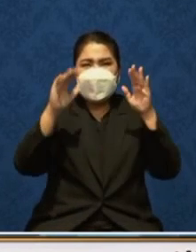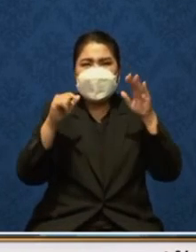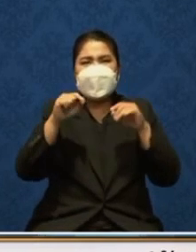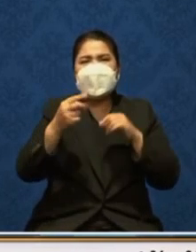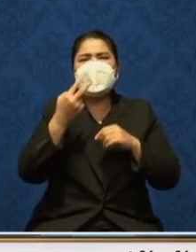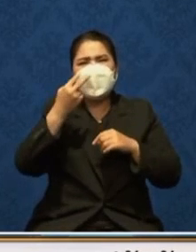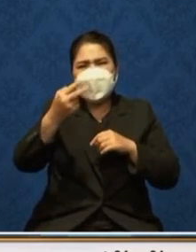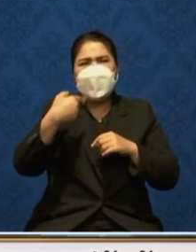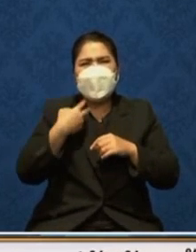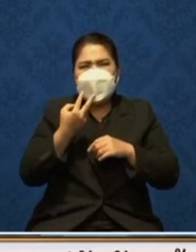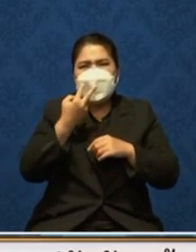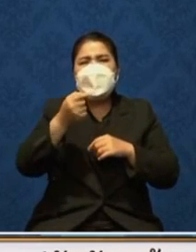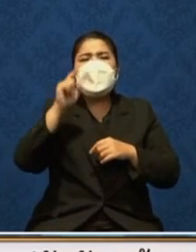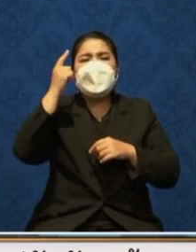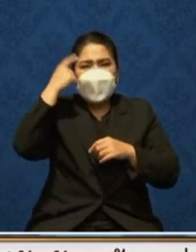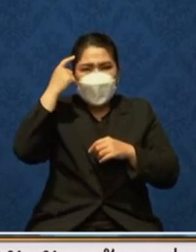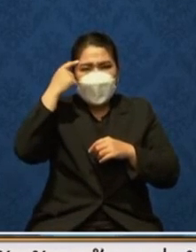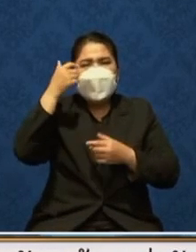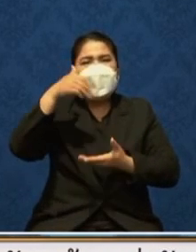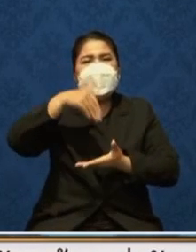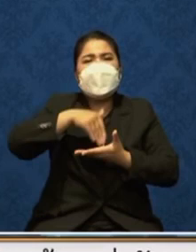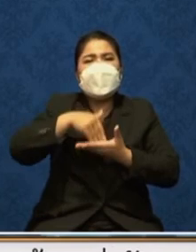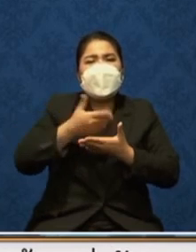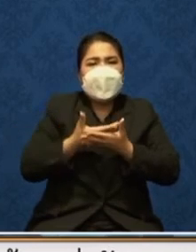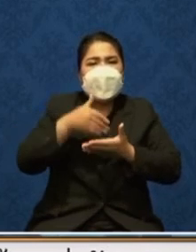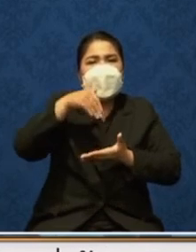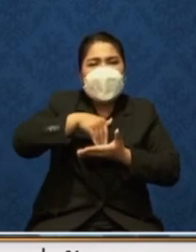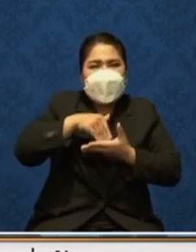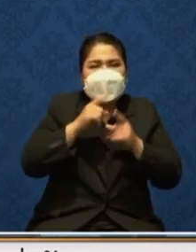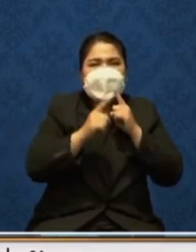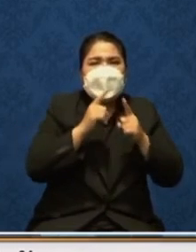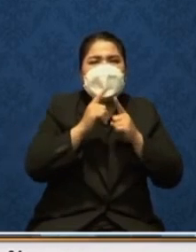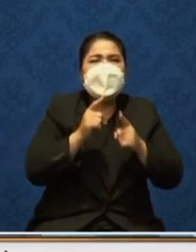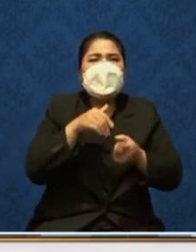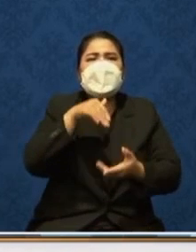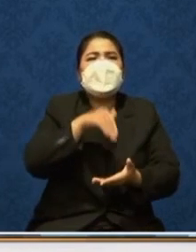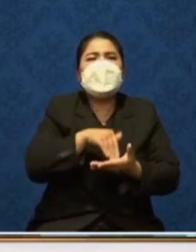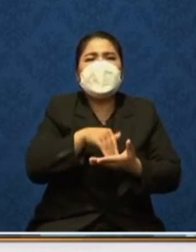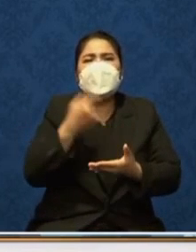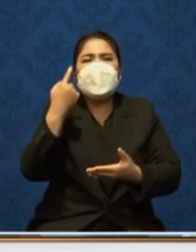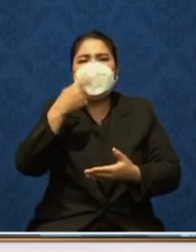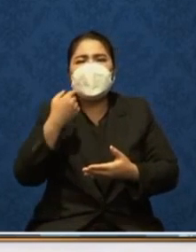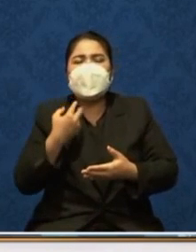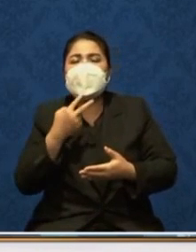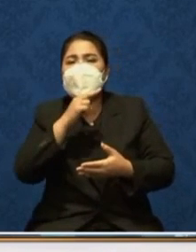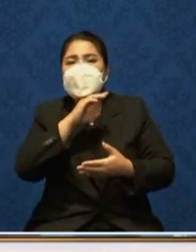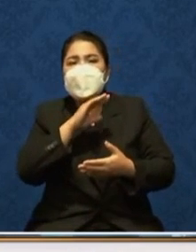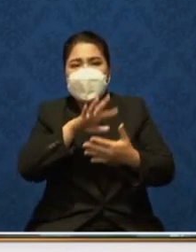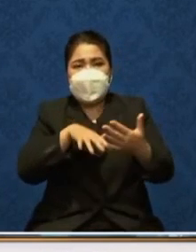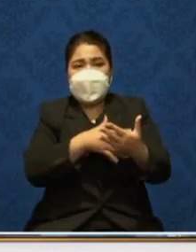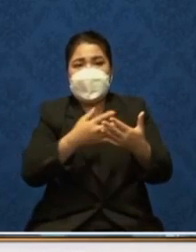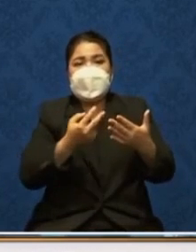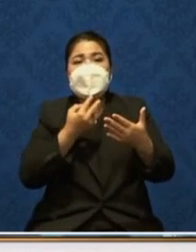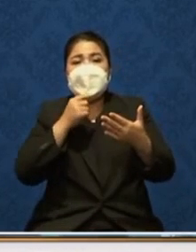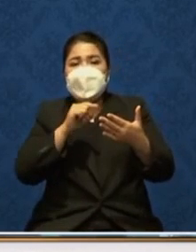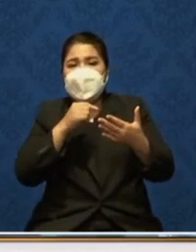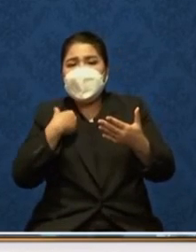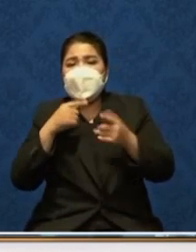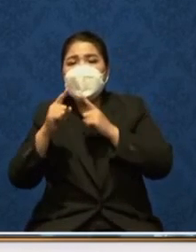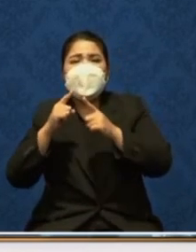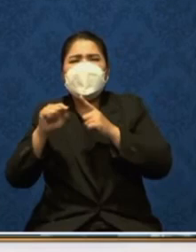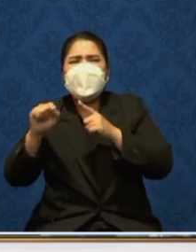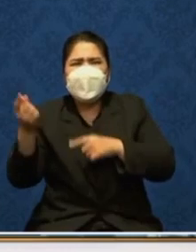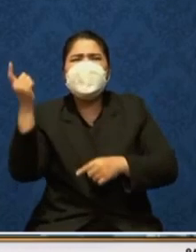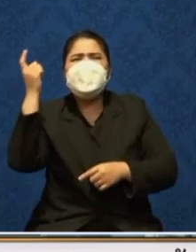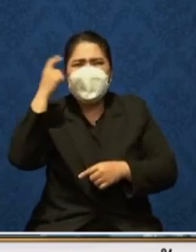ะราคาอยนี้เขาก็รู้กนและนี่คอโงก